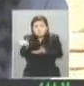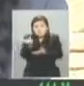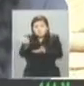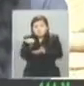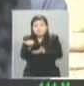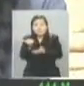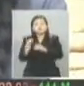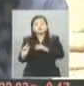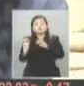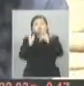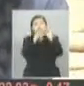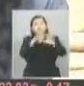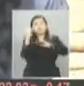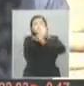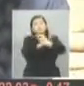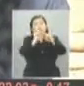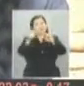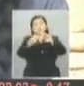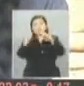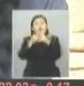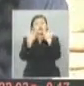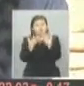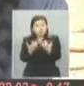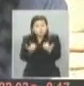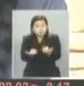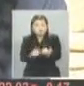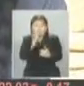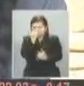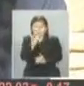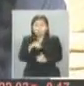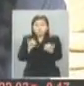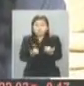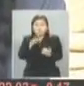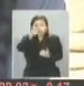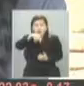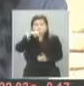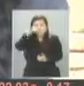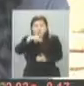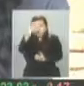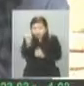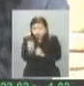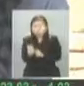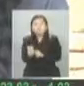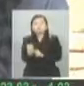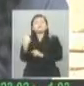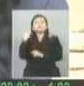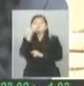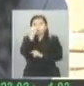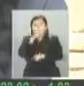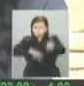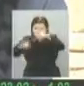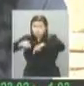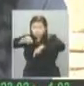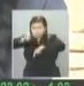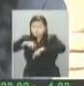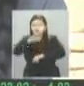ทศยิ่งเกิดปัญหาใหญ่ค่ะก็คือตอนนี้ประชากรช้างไทยแทบจะเหลือน้อยมากถ้าสำรวจจริงๆนะคะเรามีประชากรล